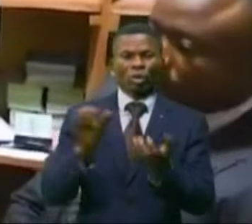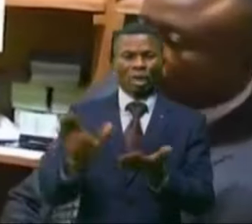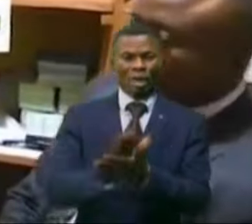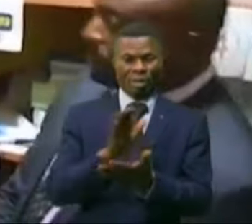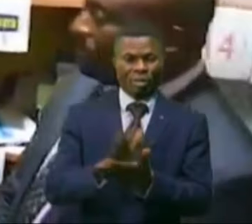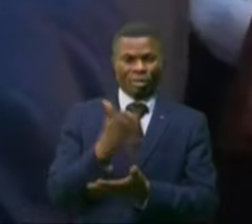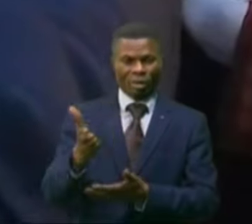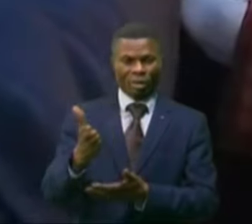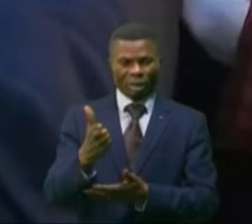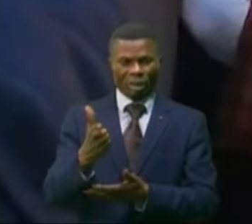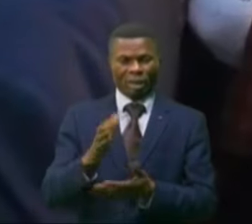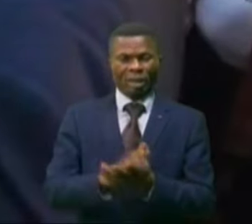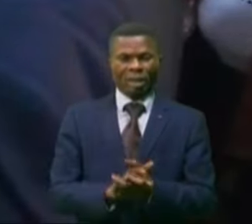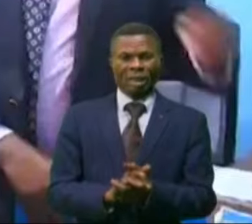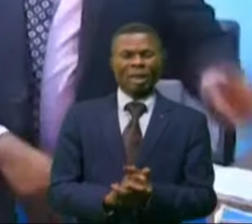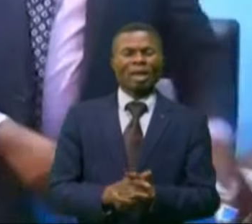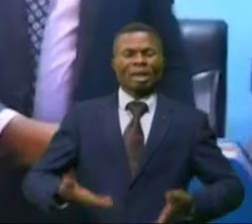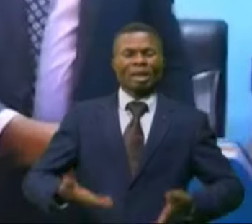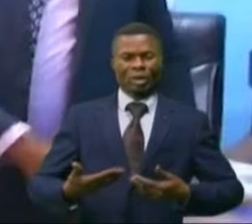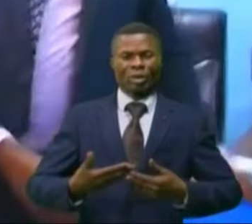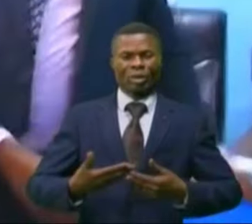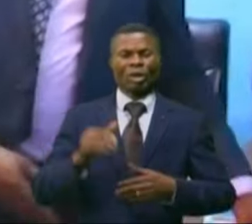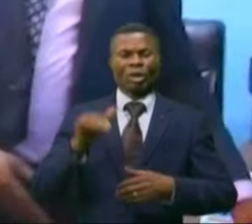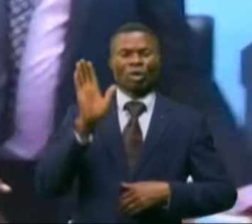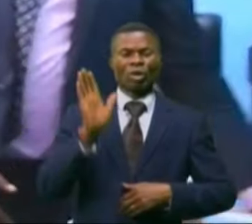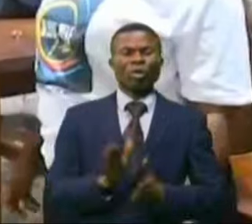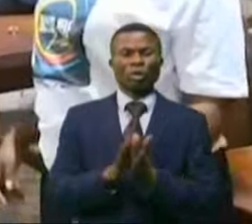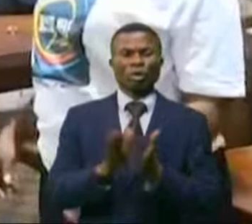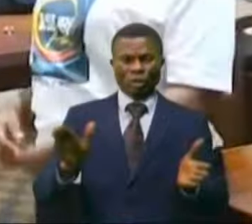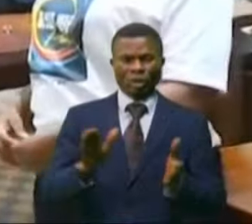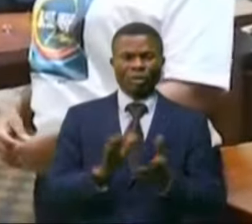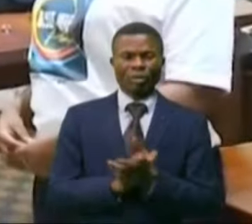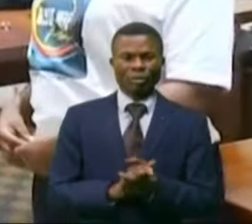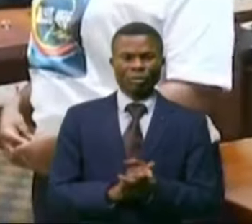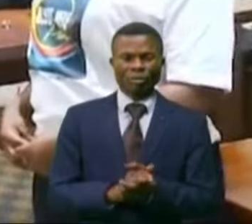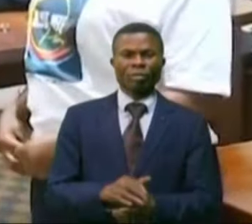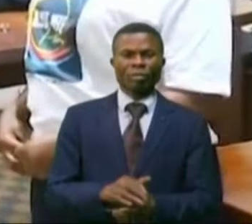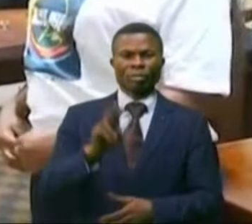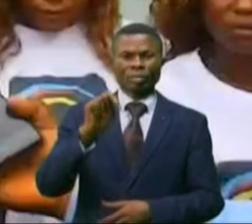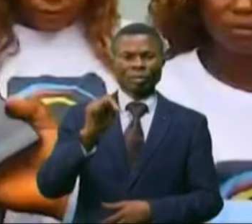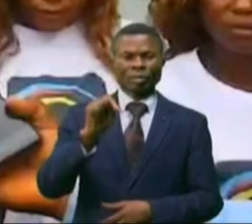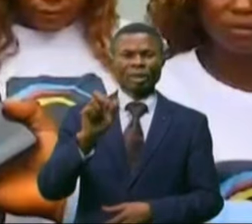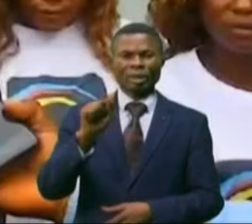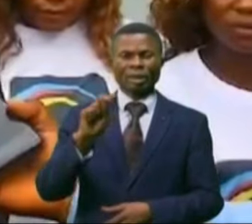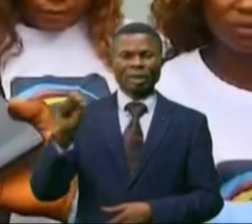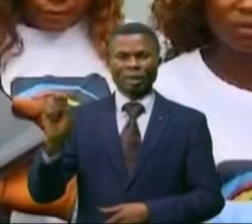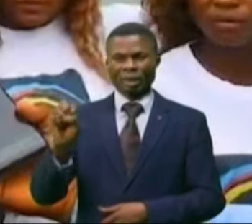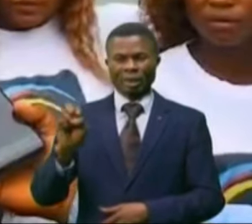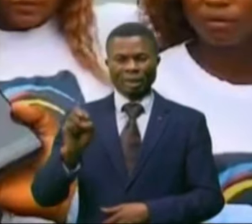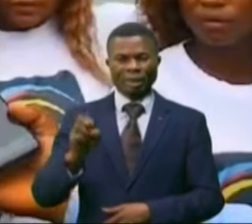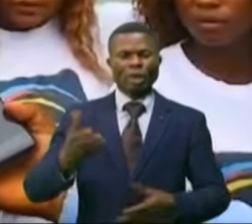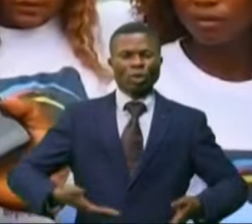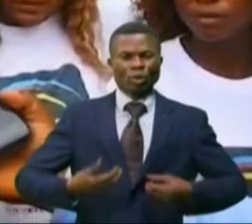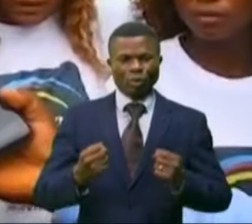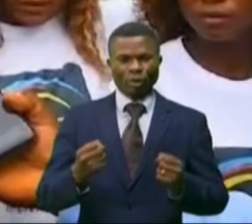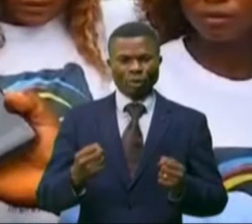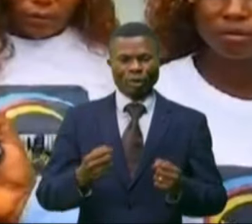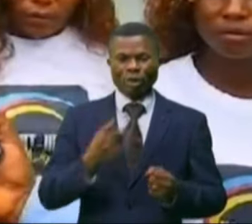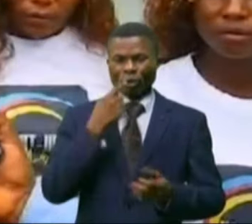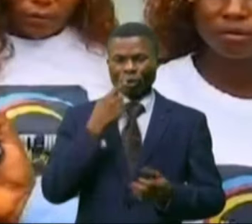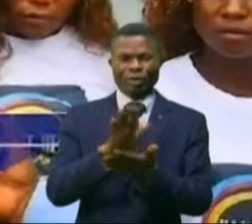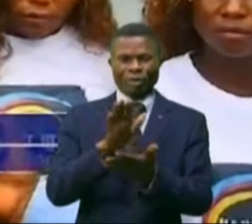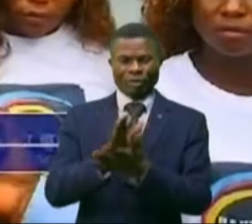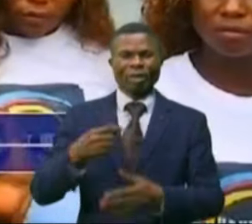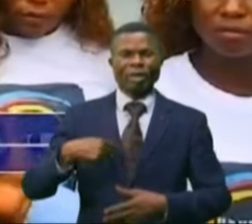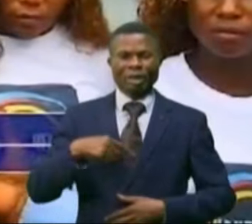ne put laisser indifférent son directeur général, Célestin Nanga, et l'ensemble de son personnel. Nous nous sentons fiers, il nous a félicités, nous